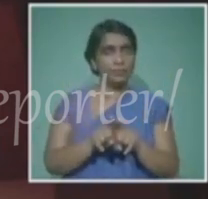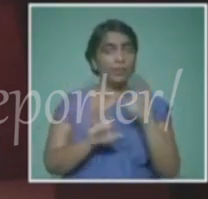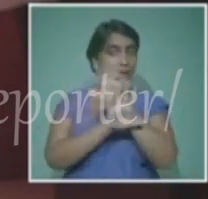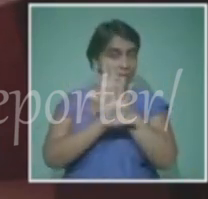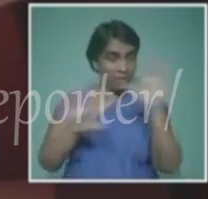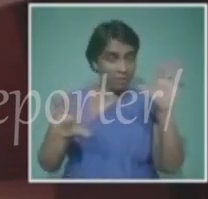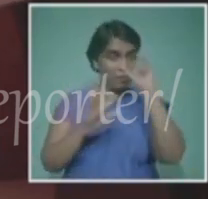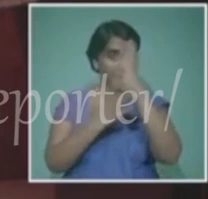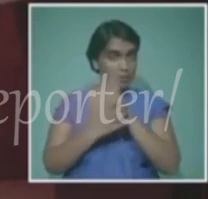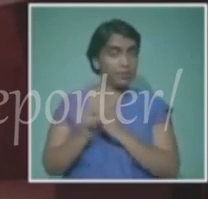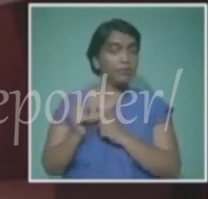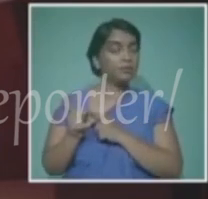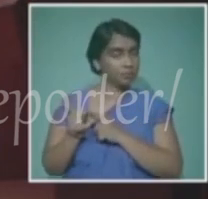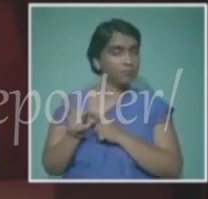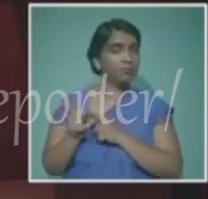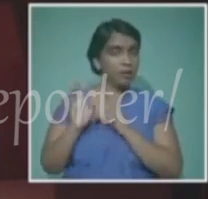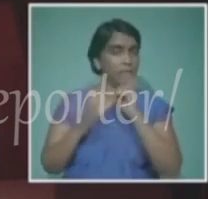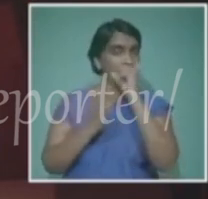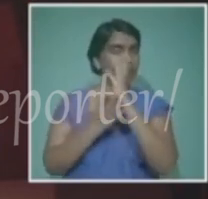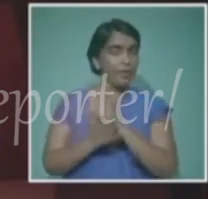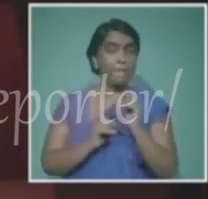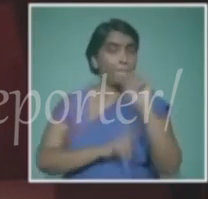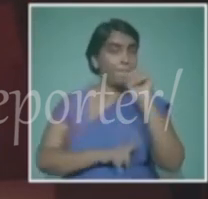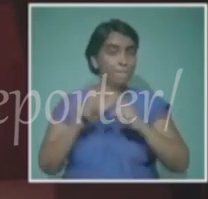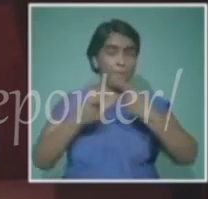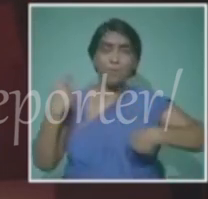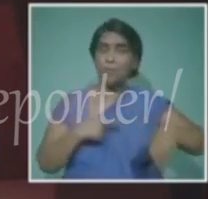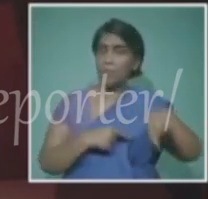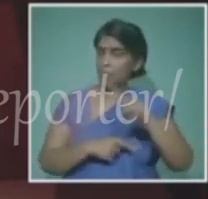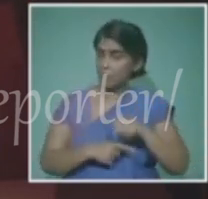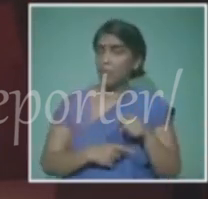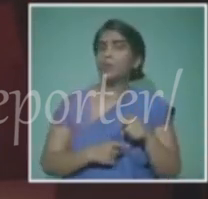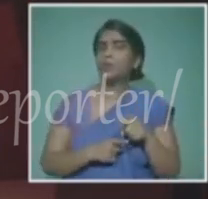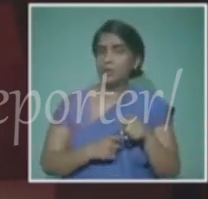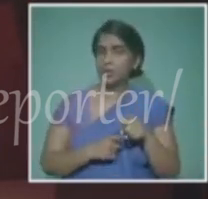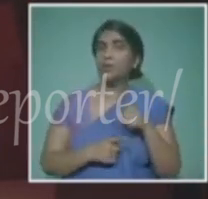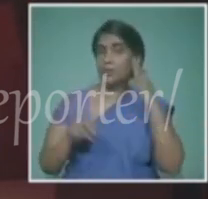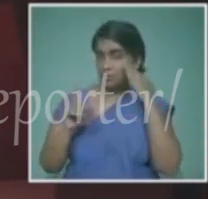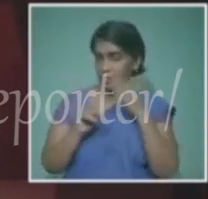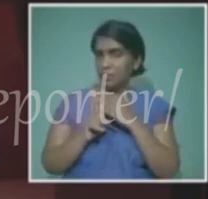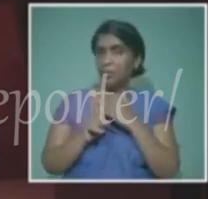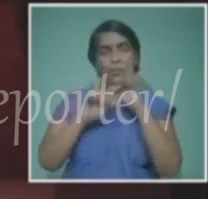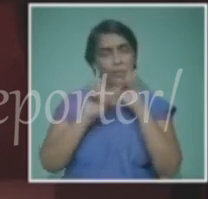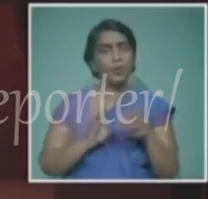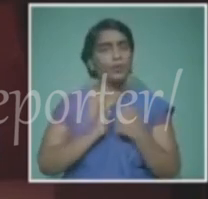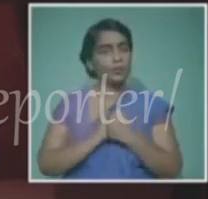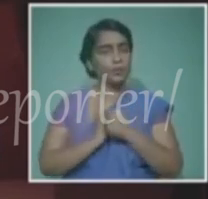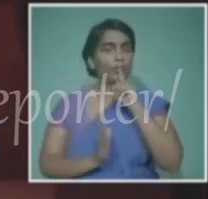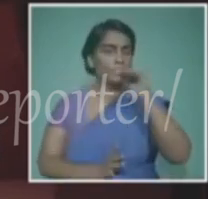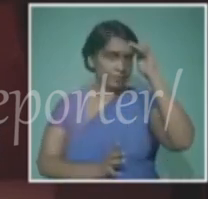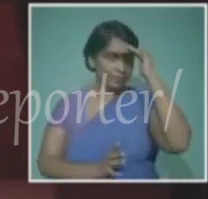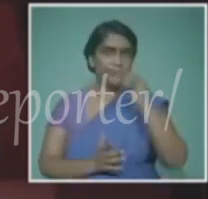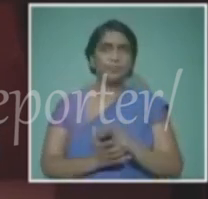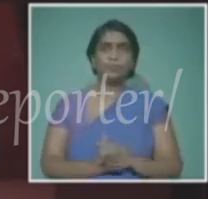19 තුල තිබුණු ව්‍යවස්ථාදායක ස්වභාවයේ ඒ කරුණු කාරණා, ඒ වගේම ගරු